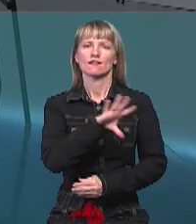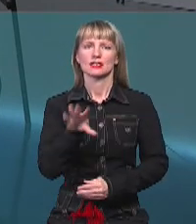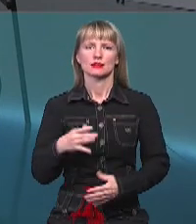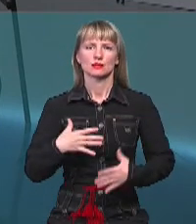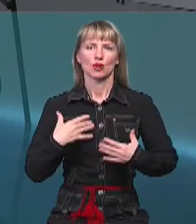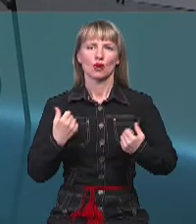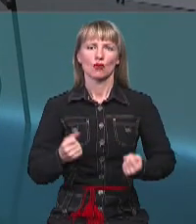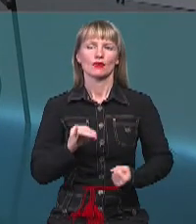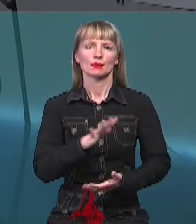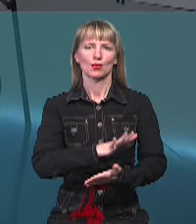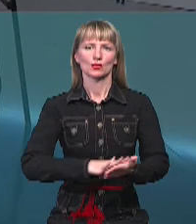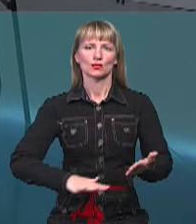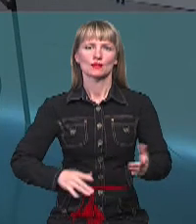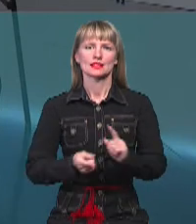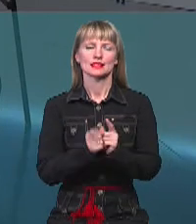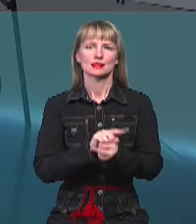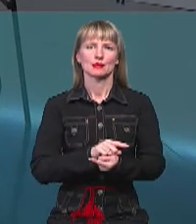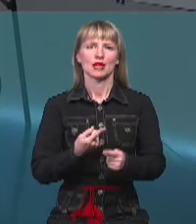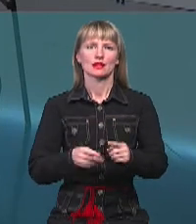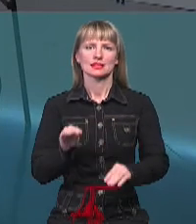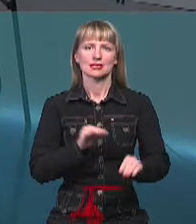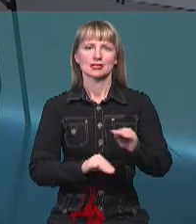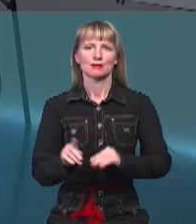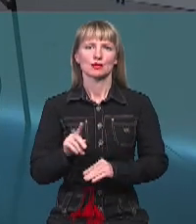і продовжуємо змінювати цю систему,